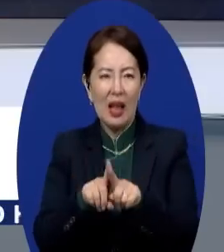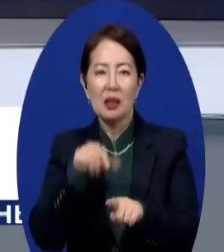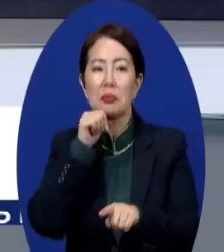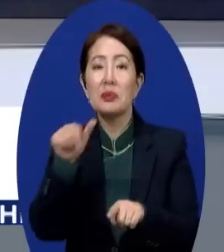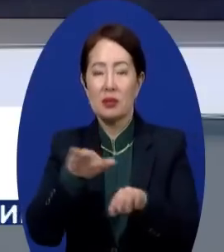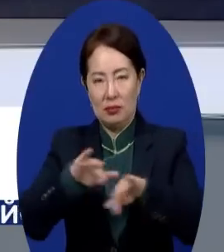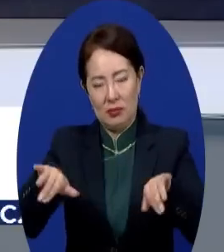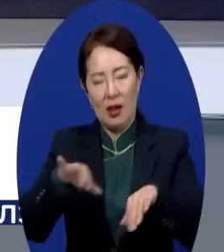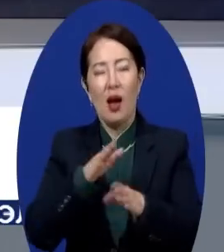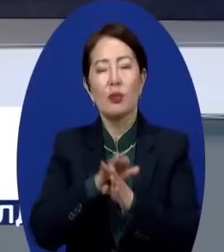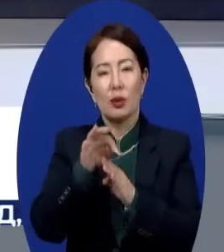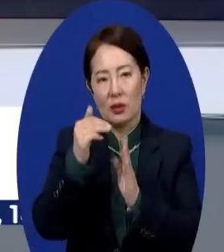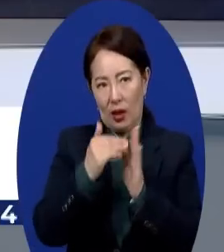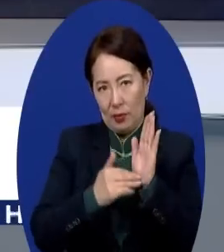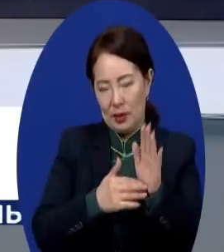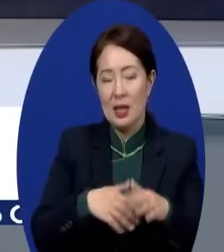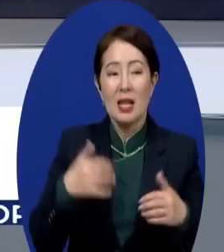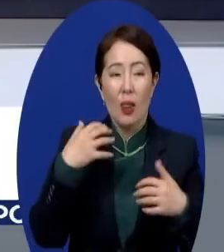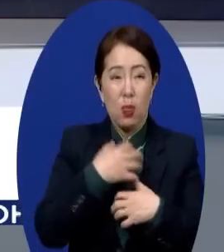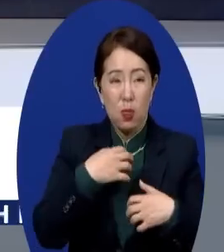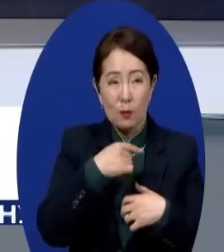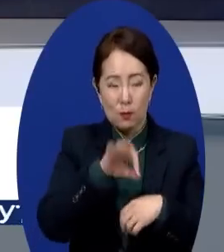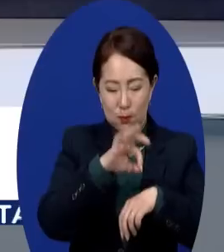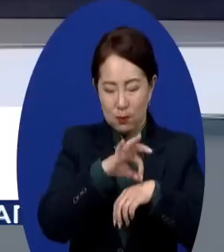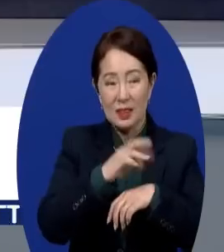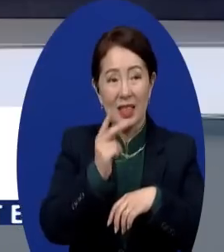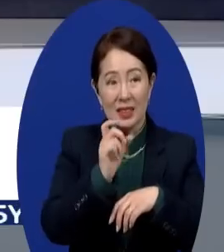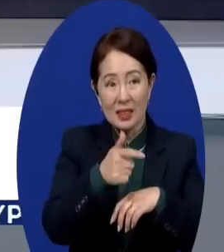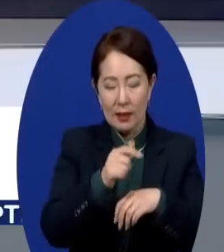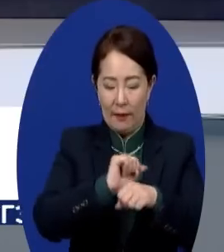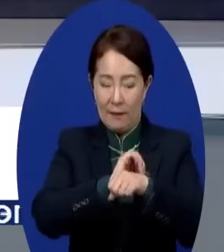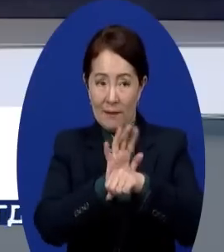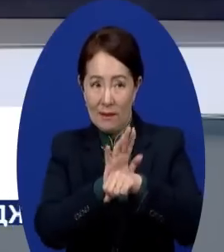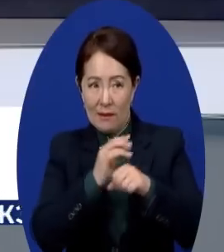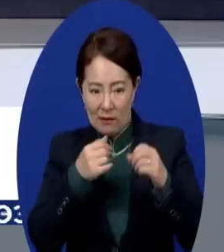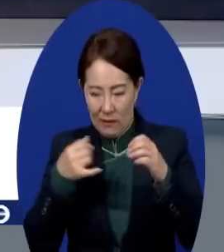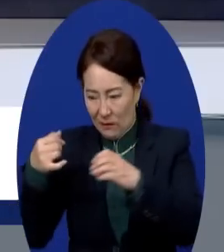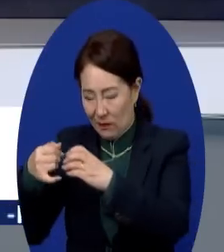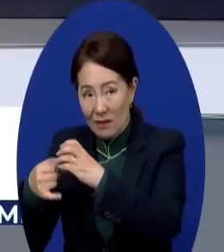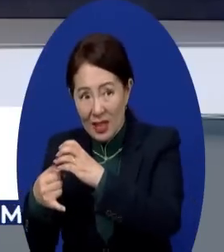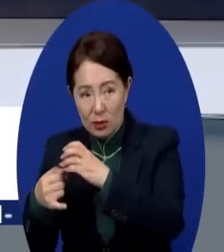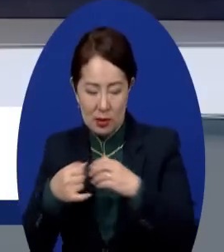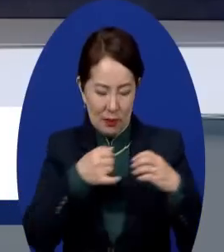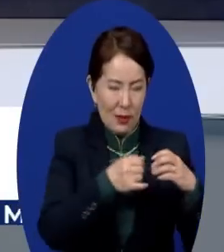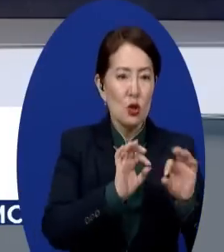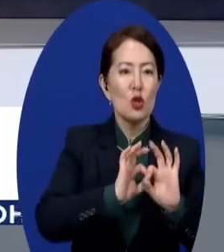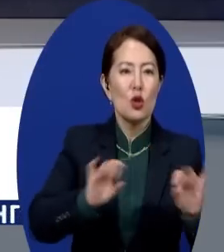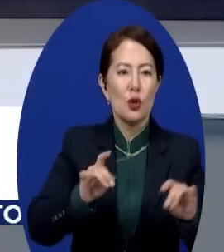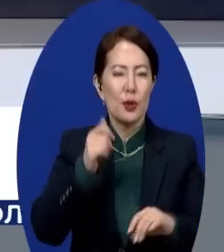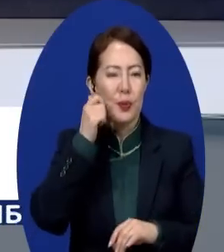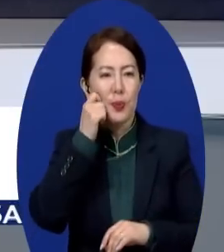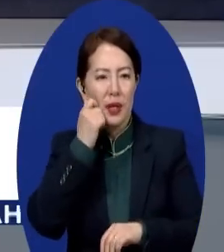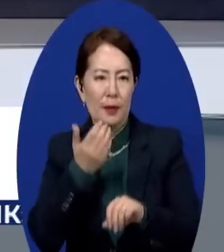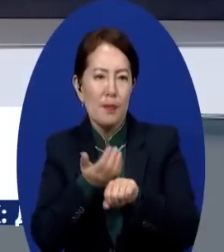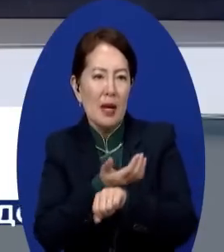тайлбар өглөө. Сармагчны цэцэг өвчин нь COVID-19 цар тахлын вирусээс өөр вирусээр үүсгэгддэг бие махбод арьсаар